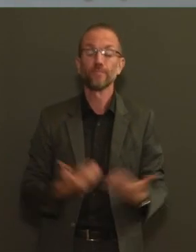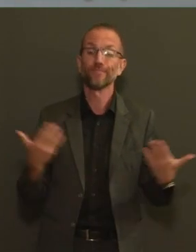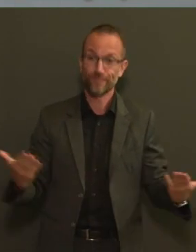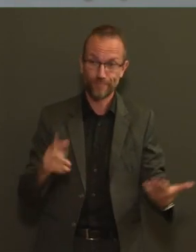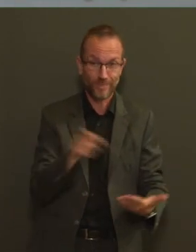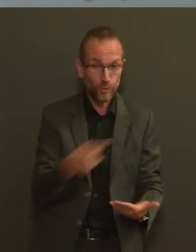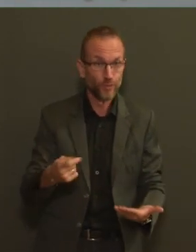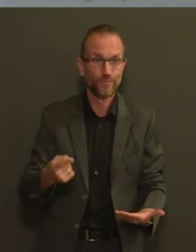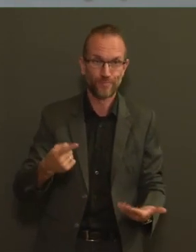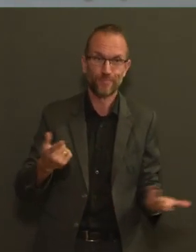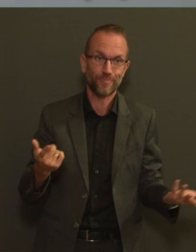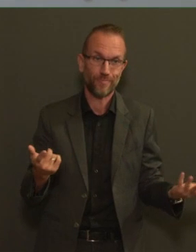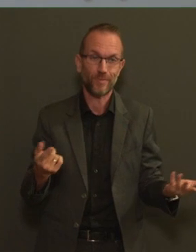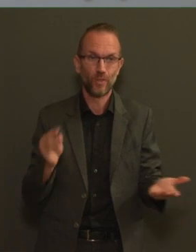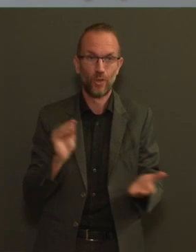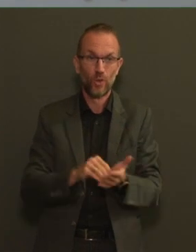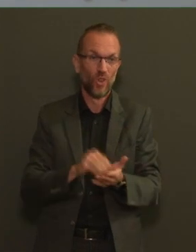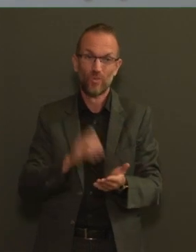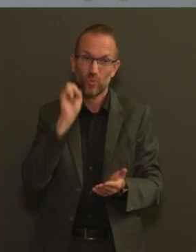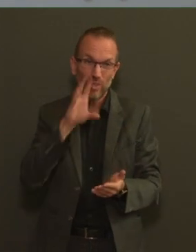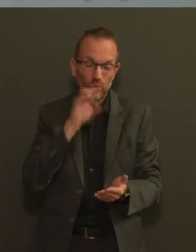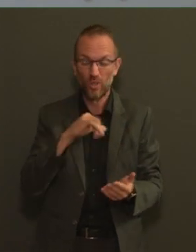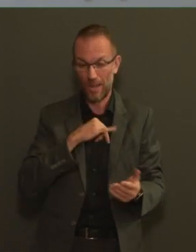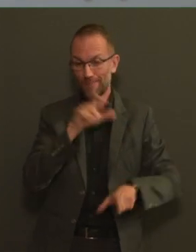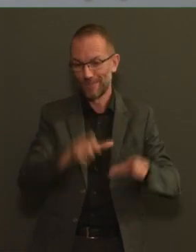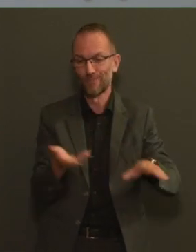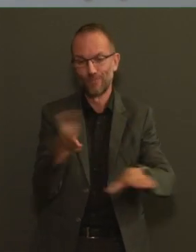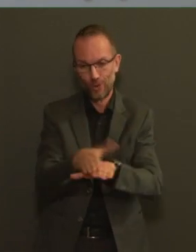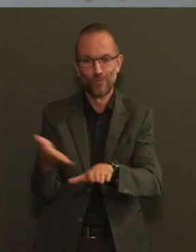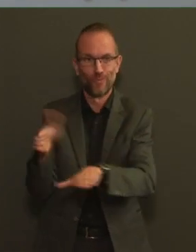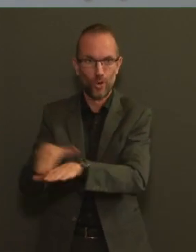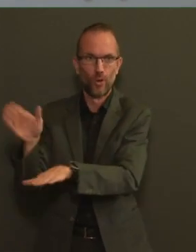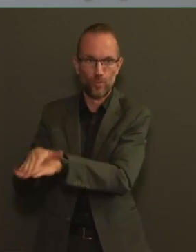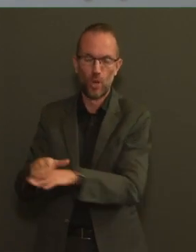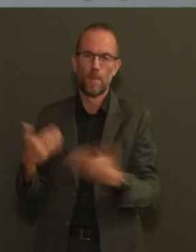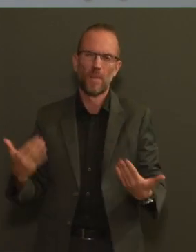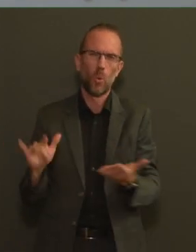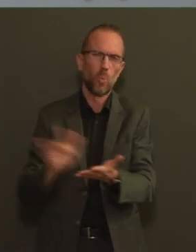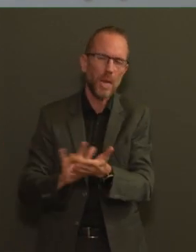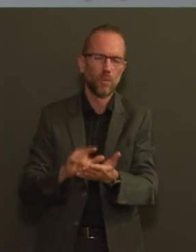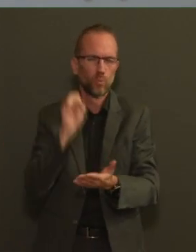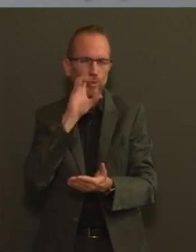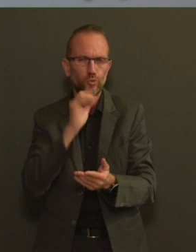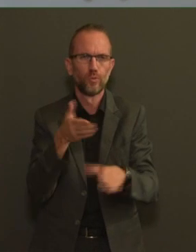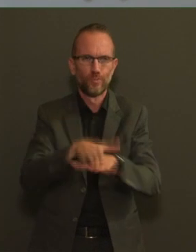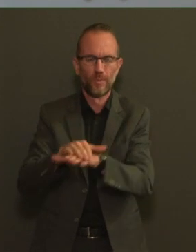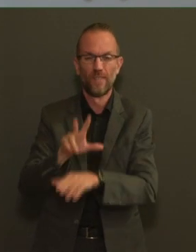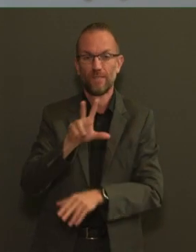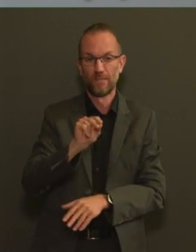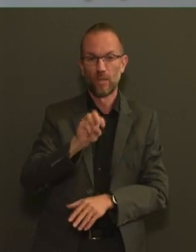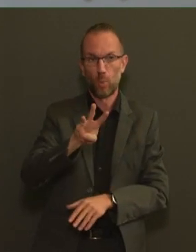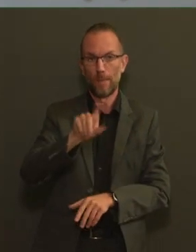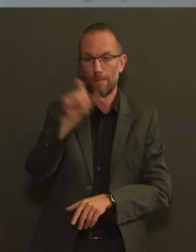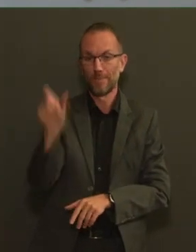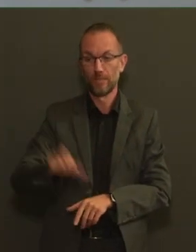cas, déplorer des décès. Actuellement une moyenne de 23 décès par jour, soit une augmentation de 90%. Mais